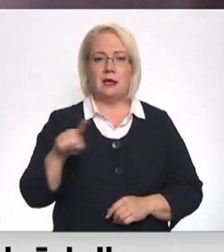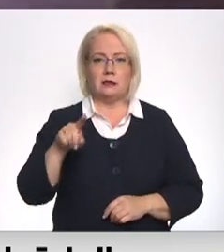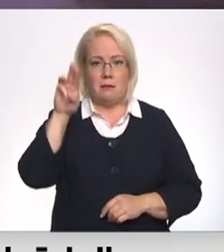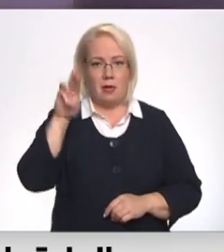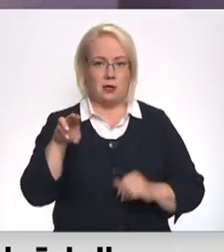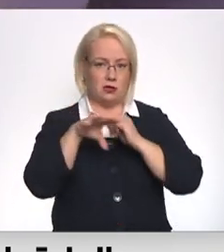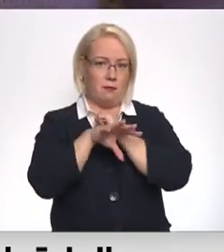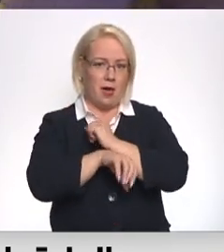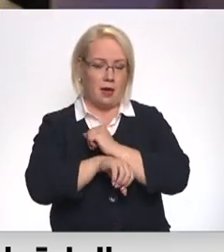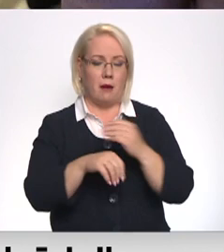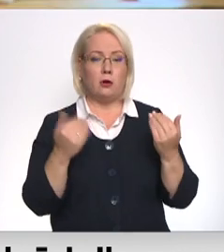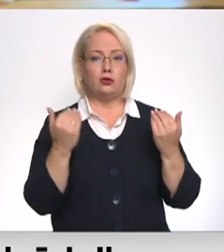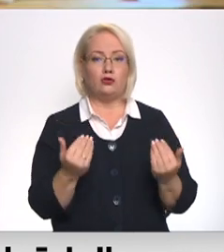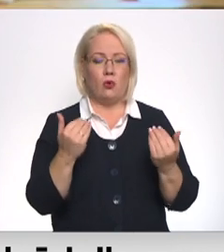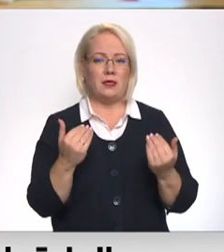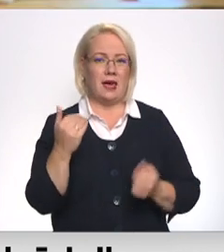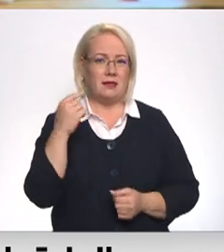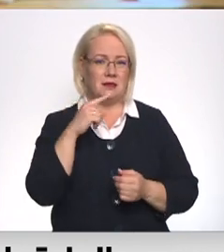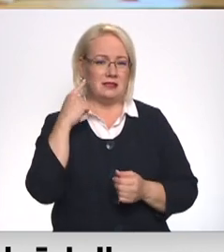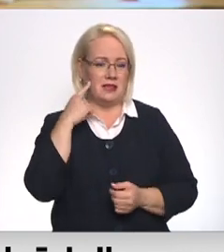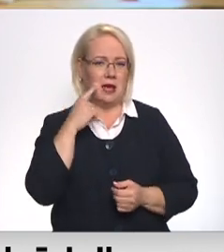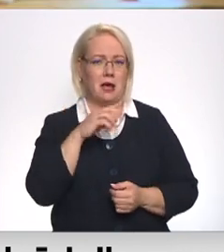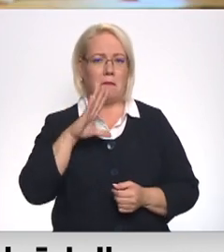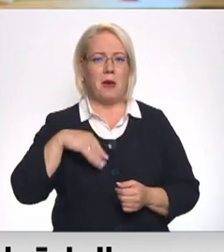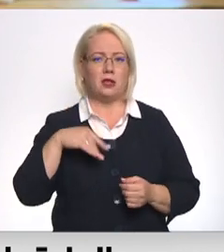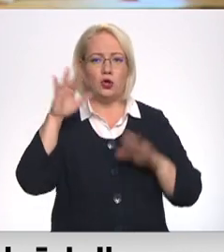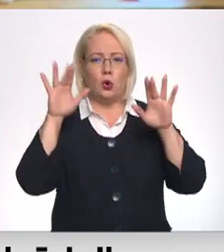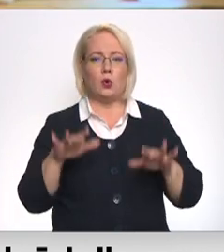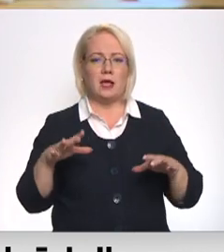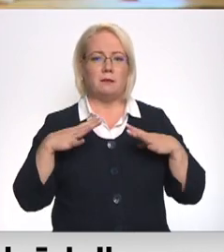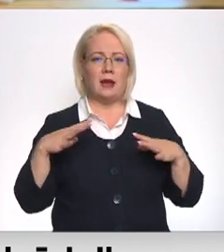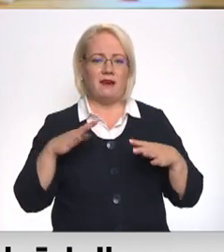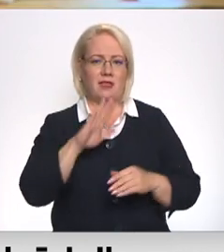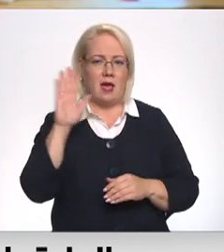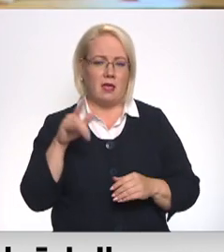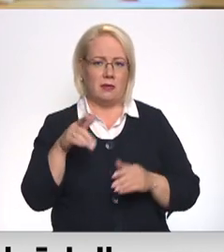beigās. Šodien izskanēja, ka pēc rudens brīvdienām tas varētu būt, kā vērtēt to?